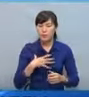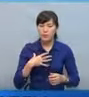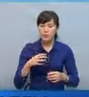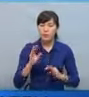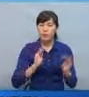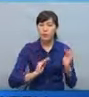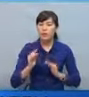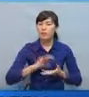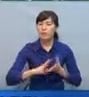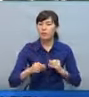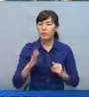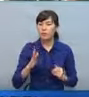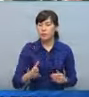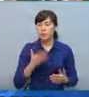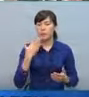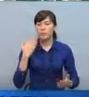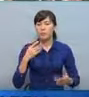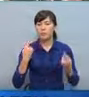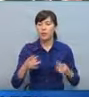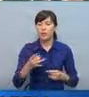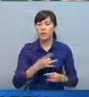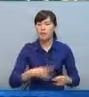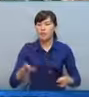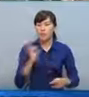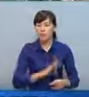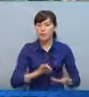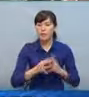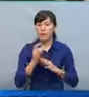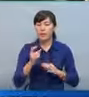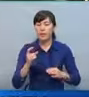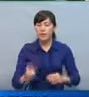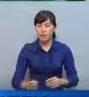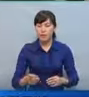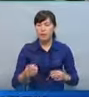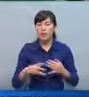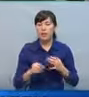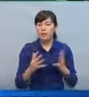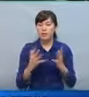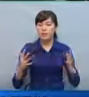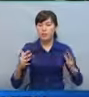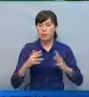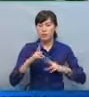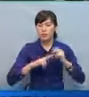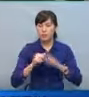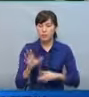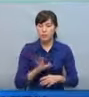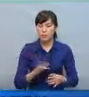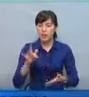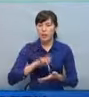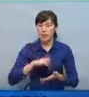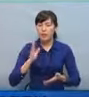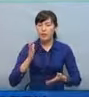инфрақұрылым аясында. Кезінде өзге аудан еншісінде болған ауыл тұрғындары қара жерді қоршап үй жай тұрғызған. Қалада отырған